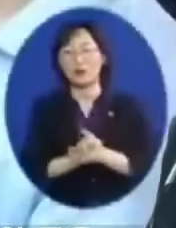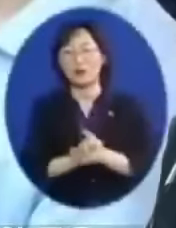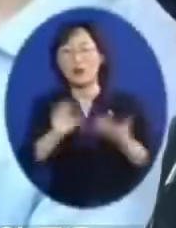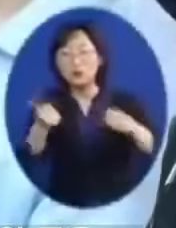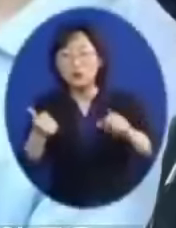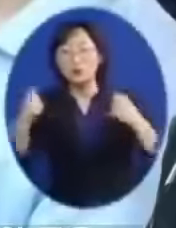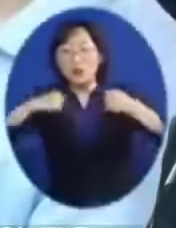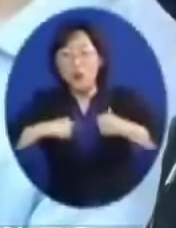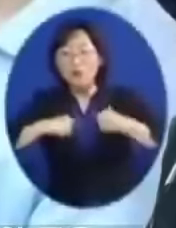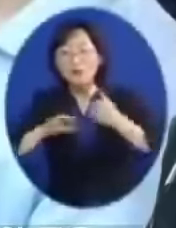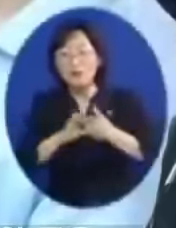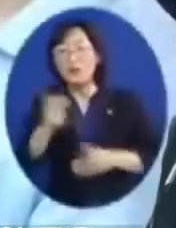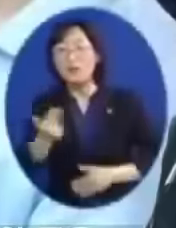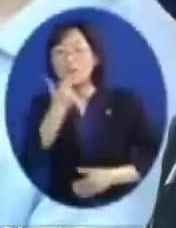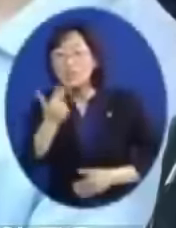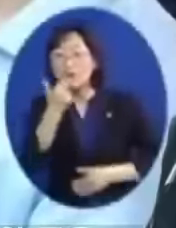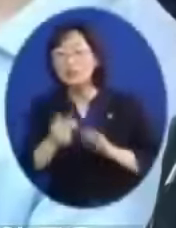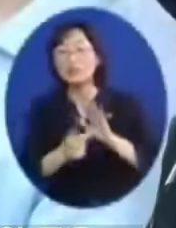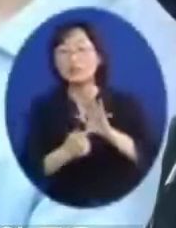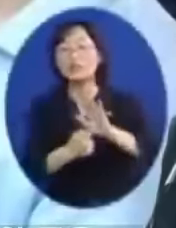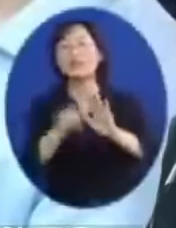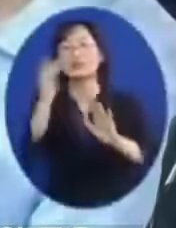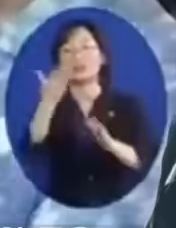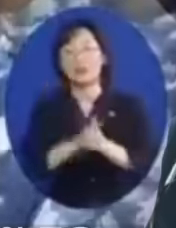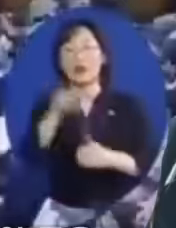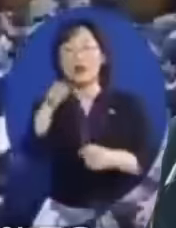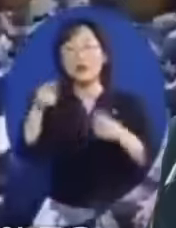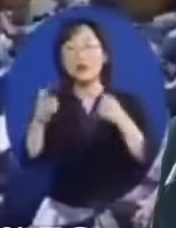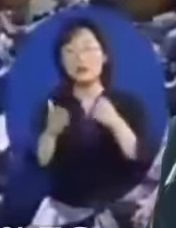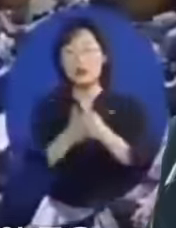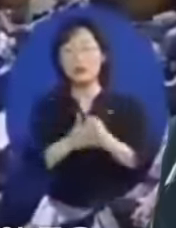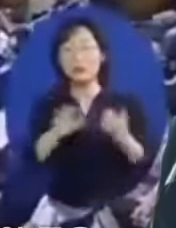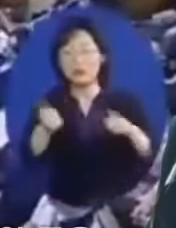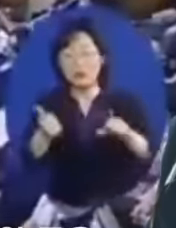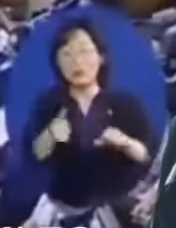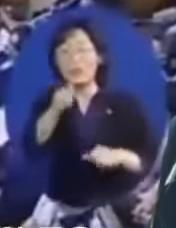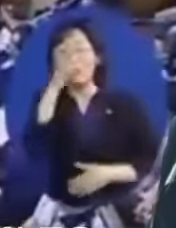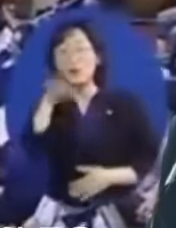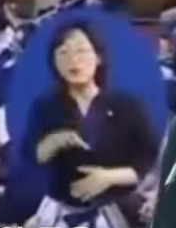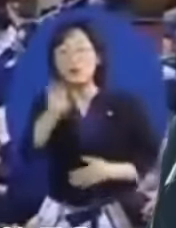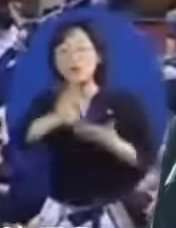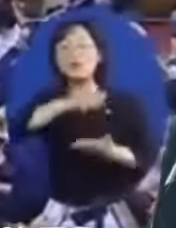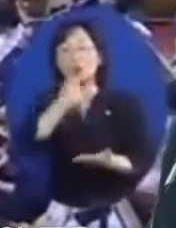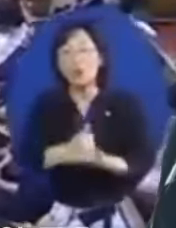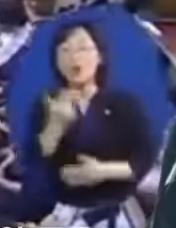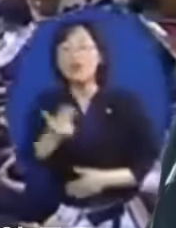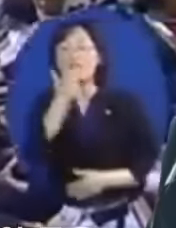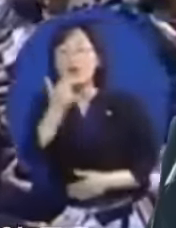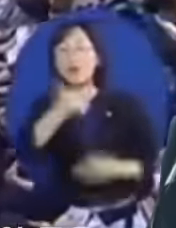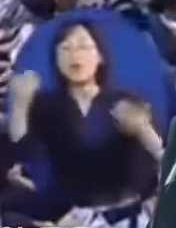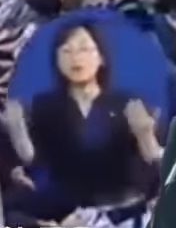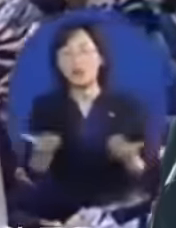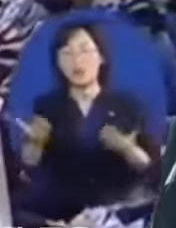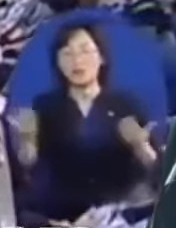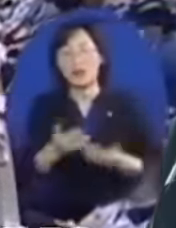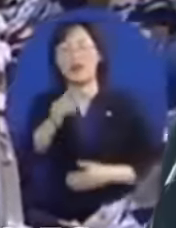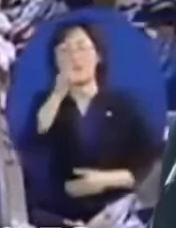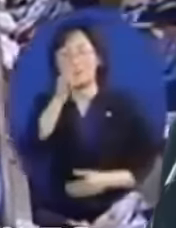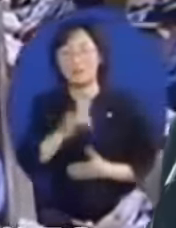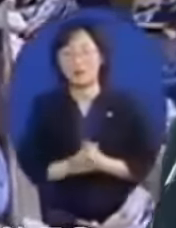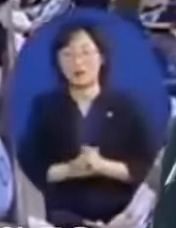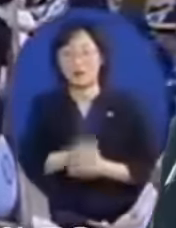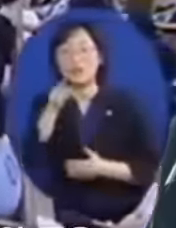죽음을 걸머지면 생명이 나타나는 것입니다. 그렇기 때문에 죽음이 있는 곳에 그리스도의 생명의 역사가 있는